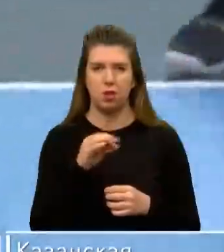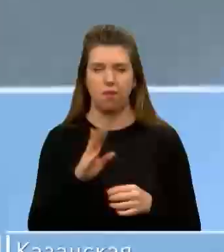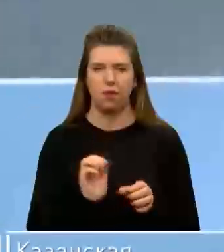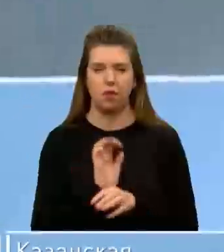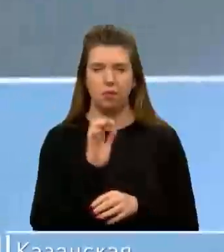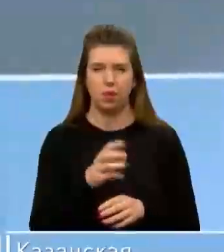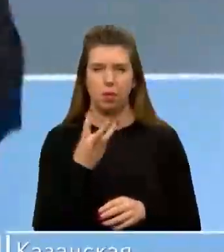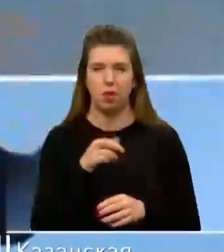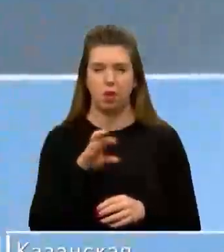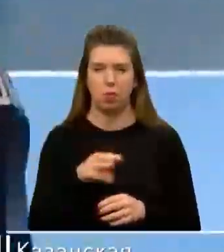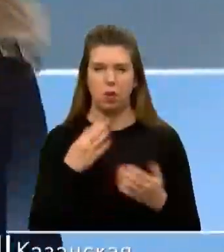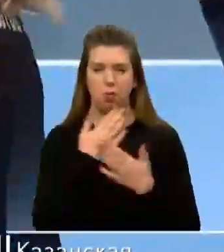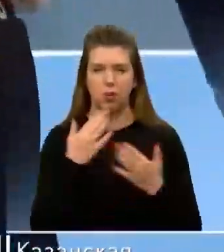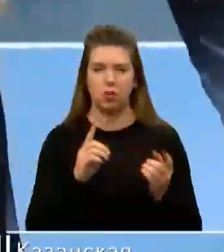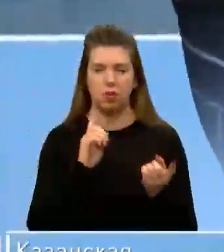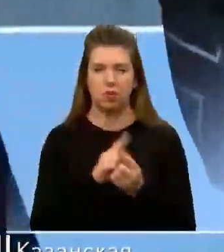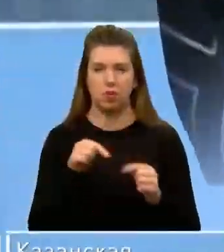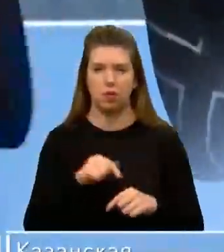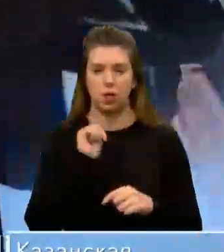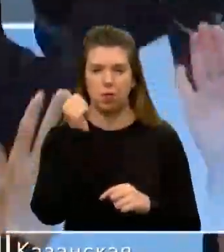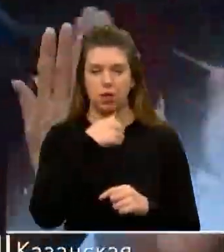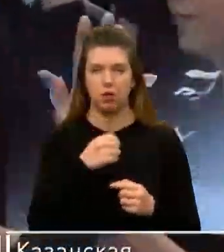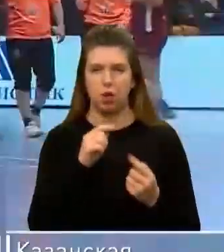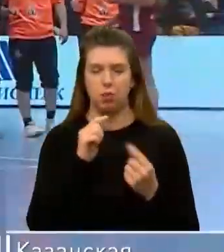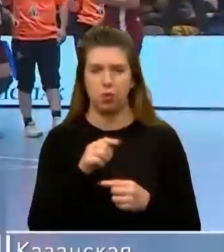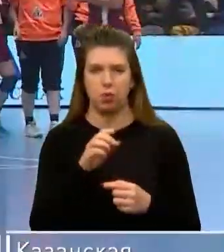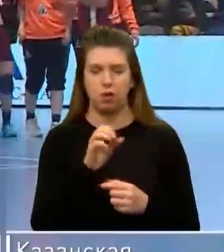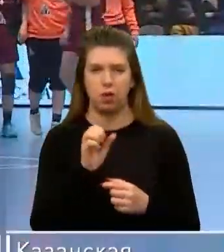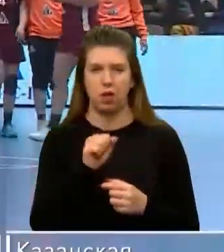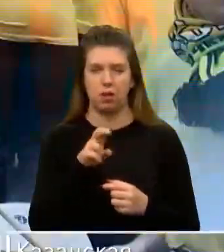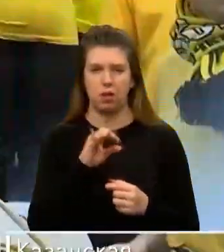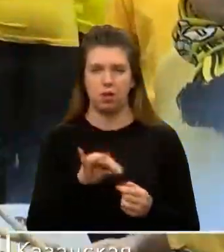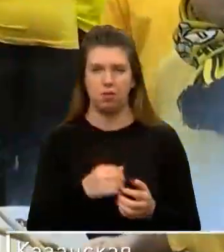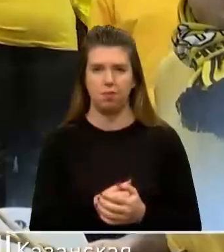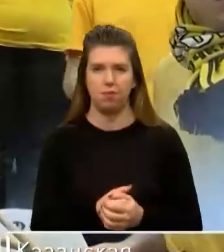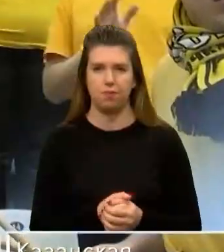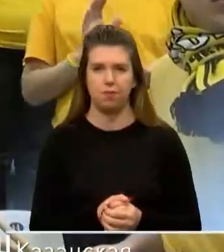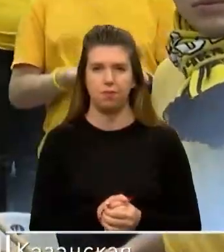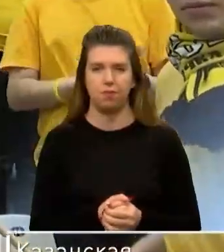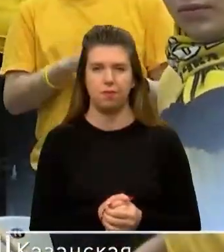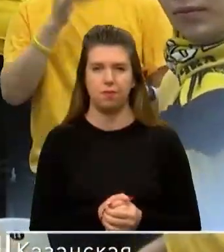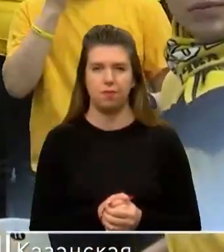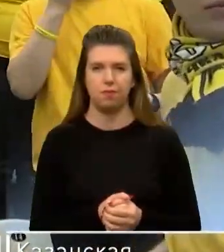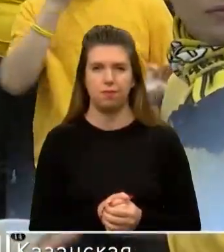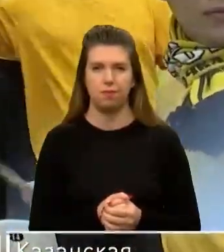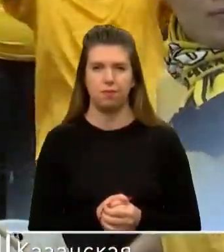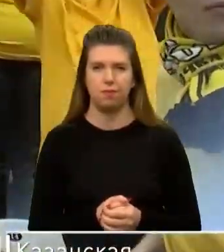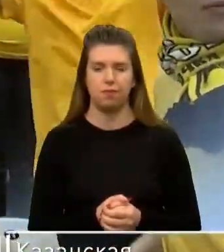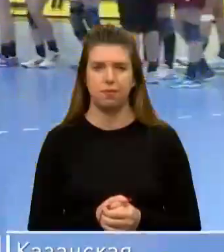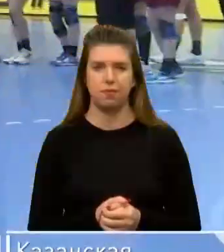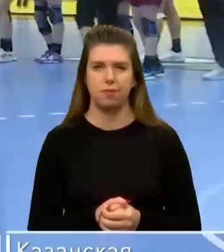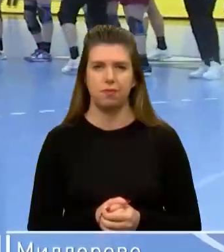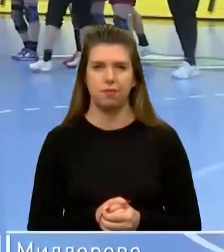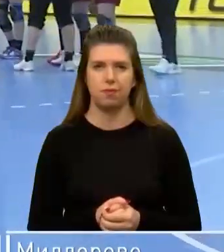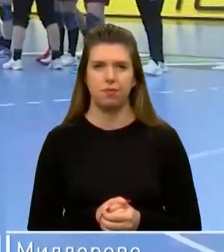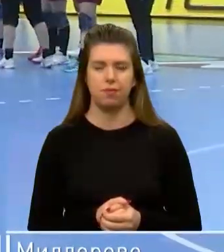отправляется в Майкоп на последнюю встречу в этом году против Агу Аде Анастасия кян Виктор Леонтьев Валентин Матвиенко